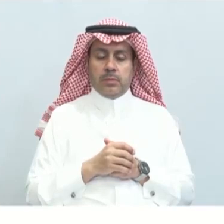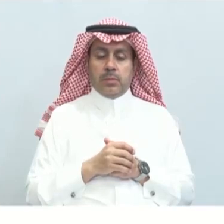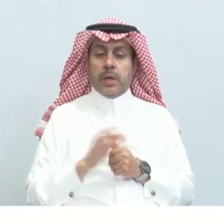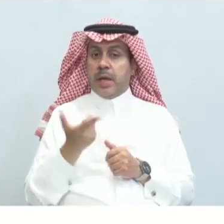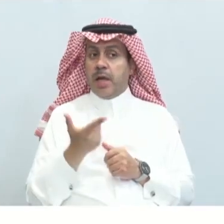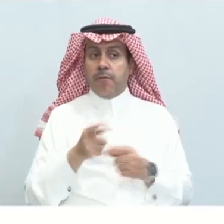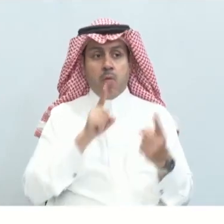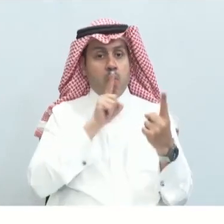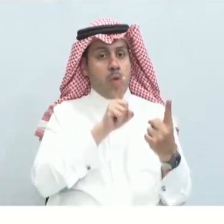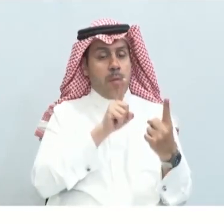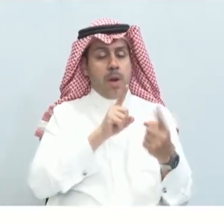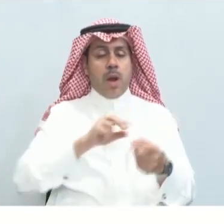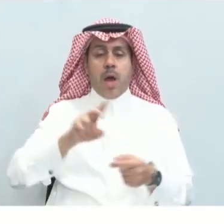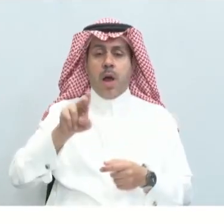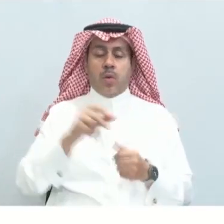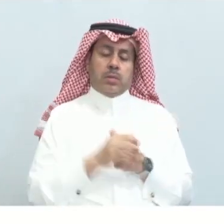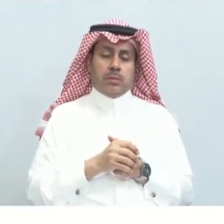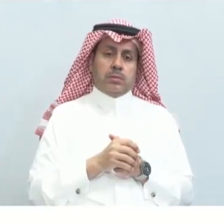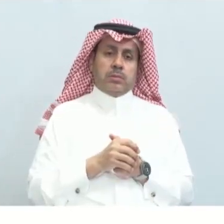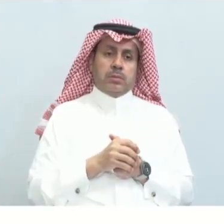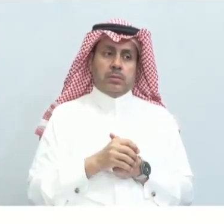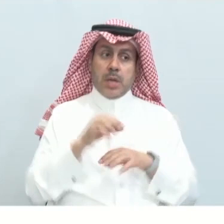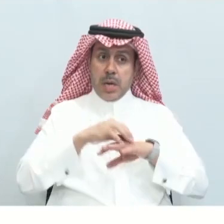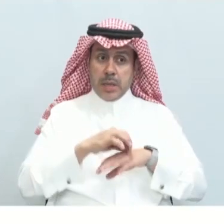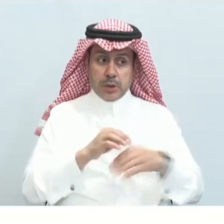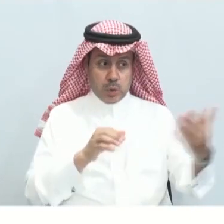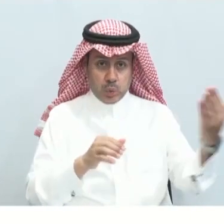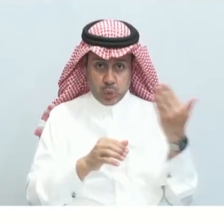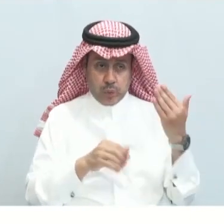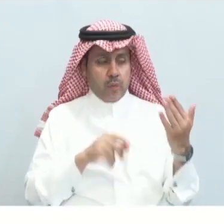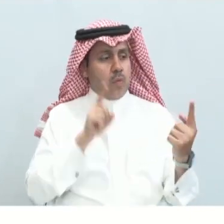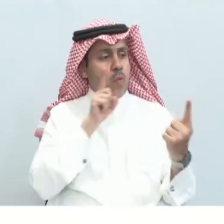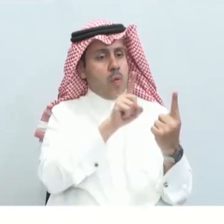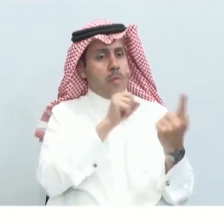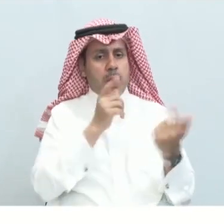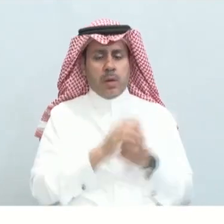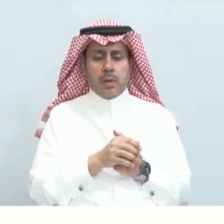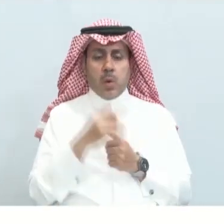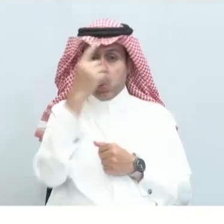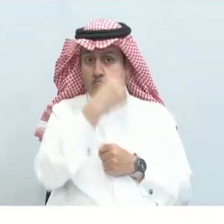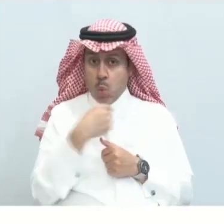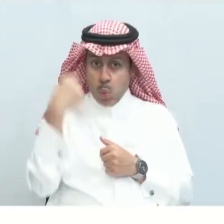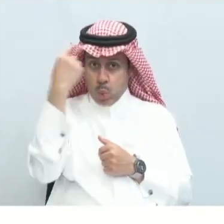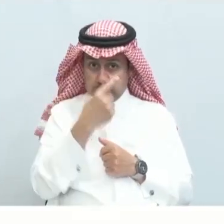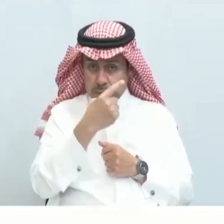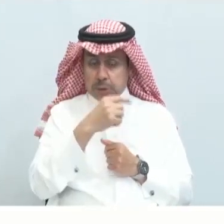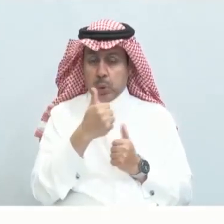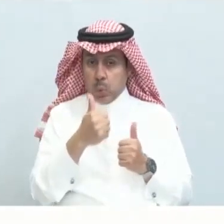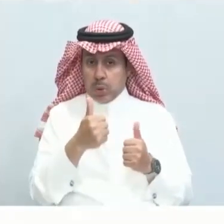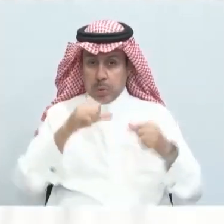اقابل اخي عندما اقابل الناس كيف اقابلهم بمثل ما راينا من الوجوه المحبوبه عند الناس اذا